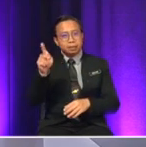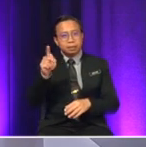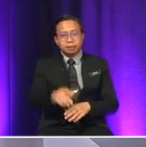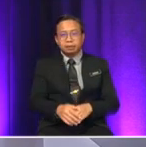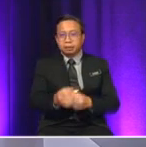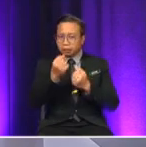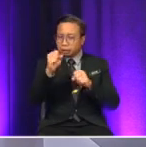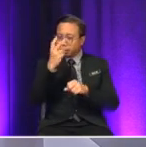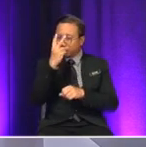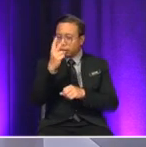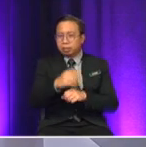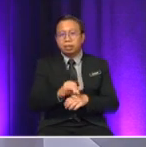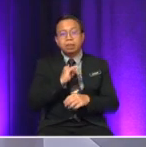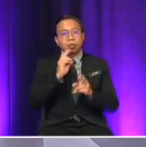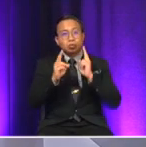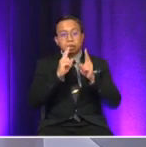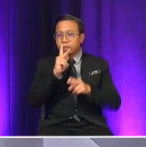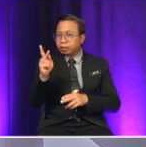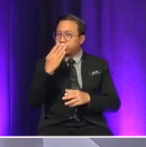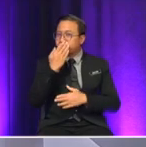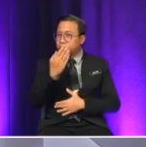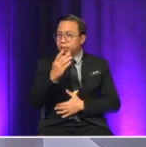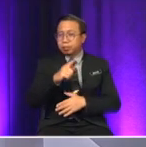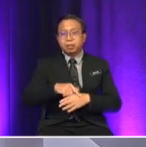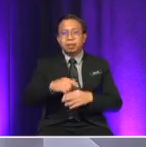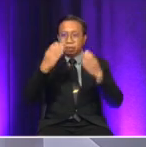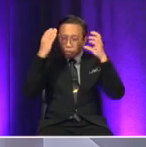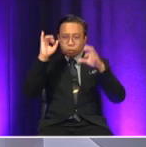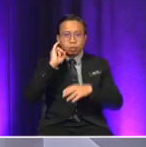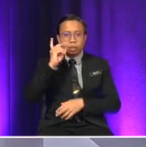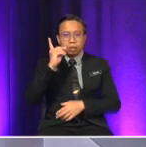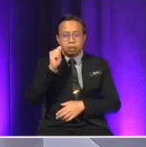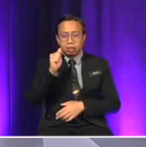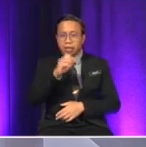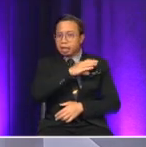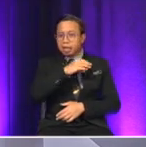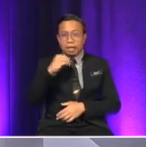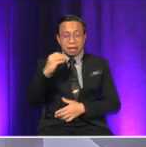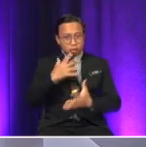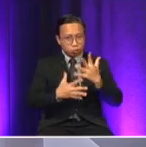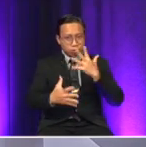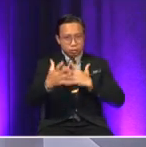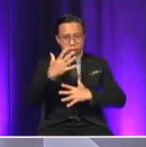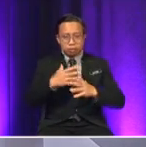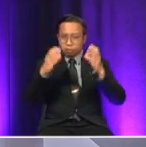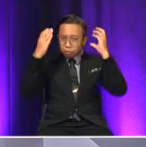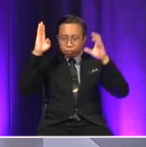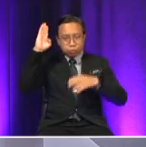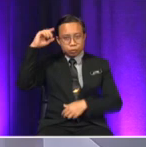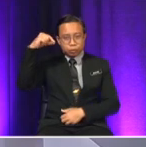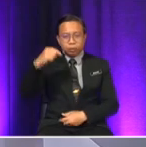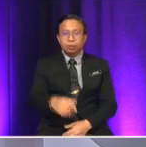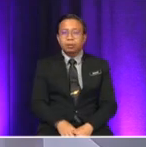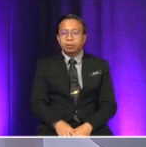setia menonton kami. Saya ingin mengucapkan terima kasih sekali lagi kepada Cikgu Ida dan juga jurubahasa isyarat kita, iaitu Cikgu Muhammad